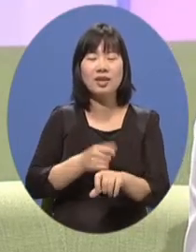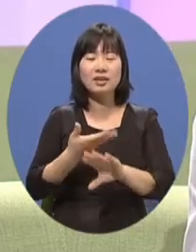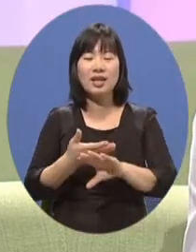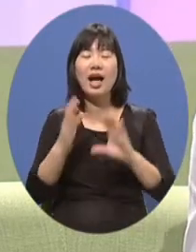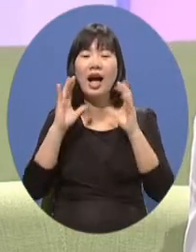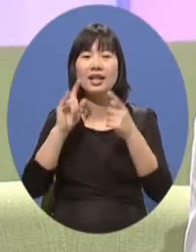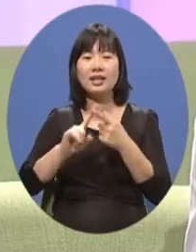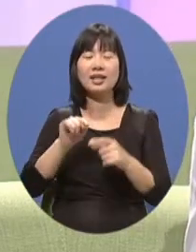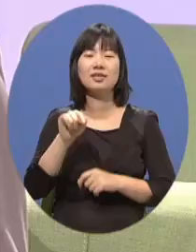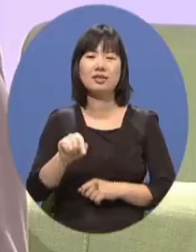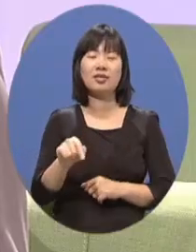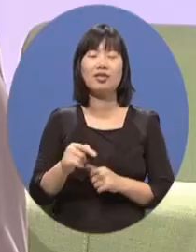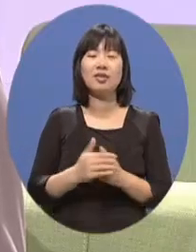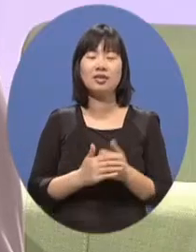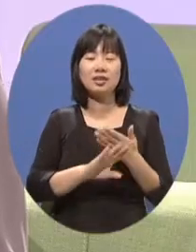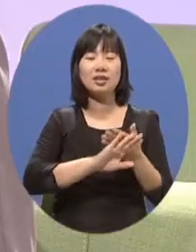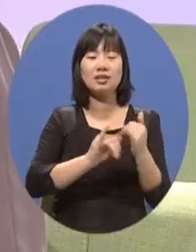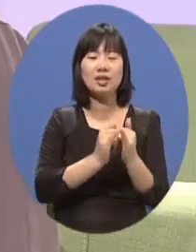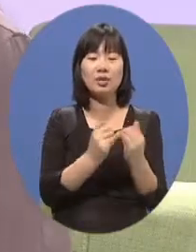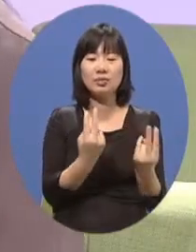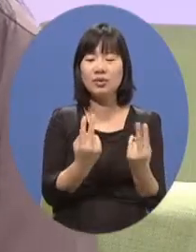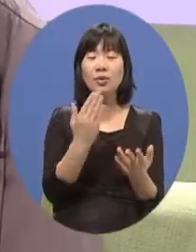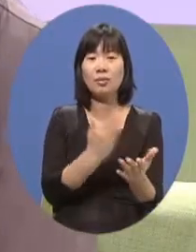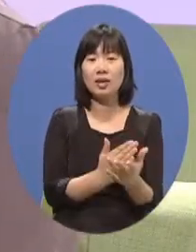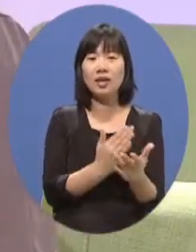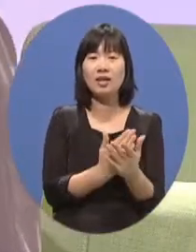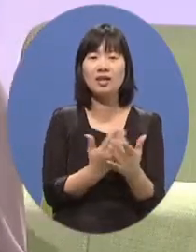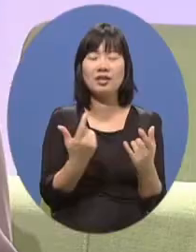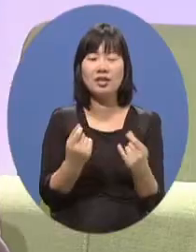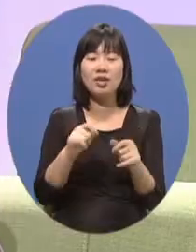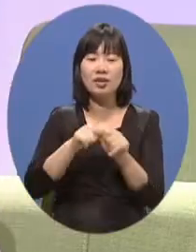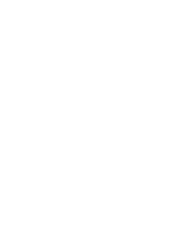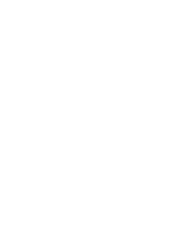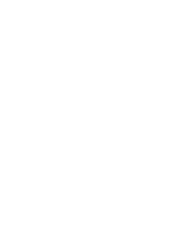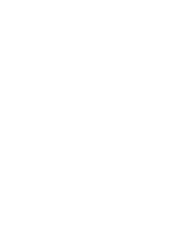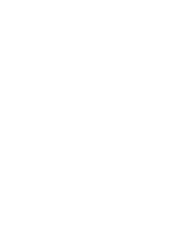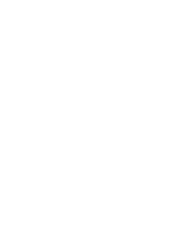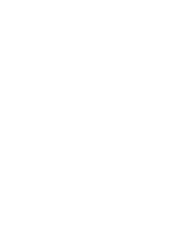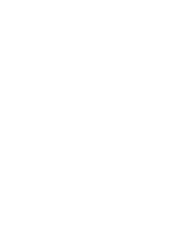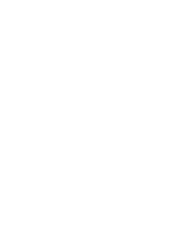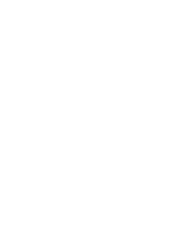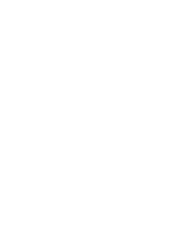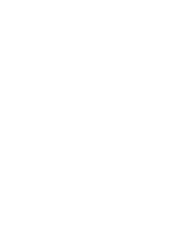특별한 다른 아이라는 거 남들과 비교하지 마시고 그런 걸 강조해 주시면